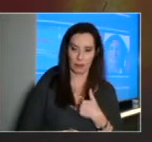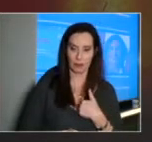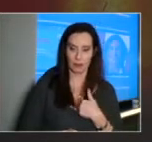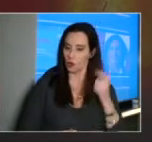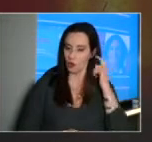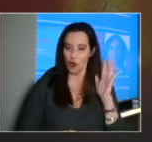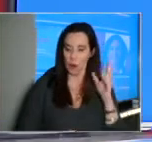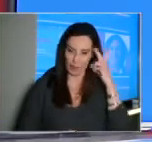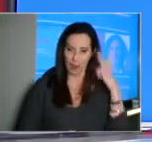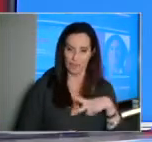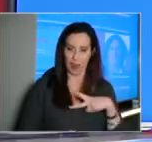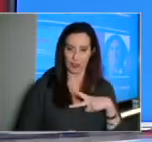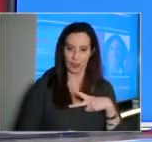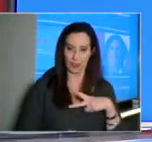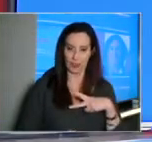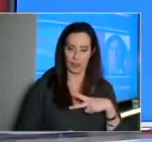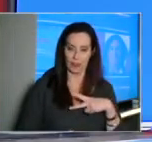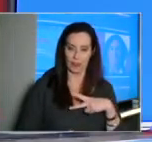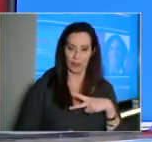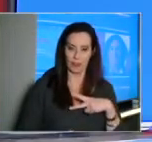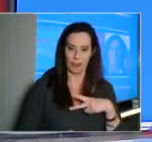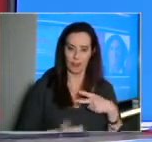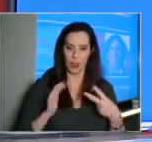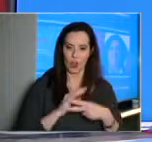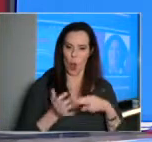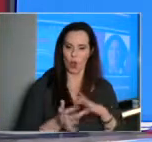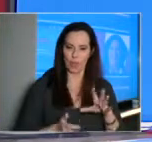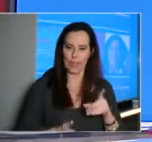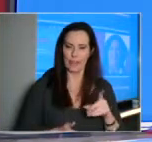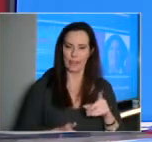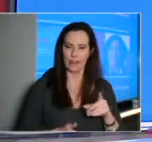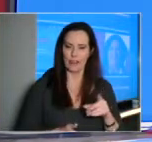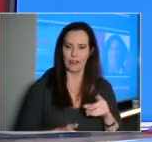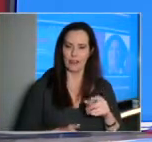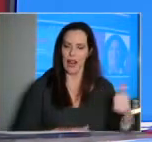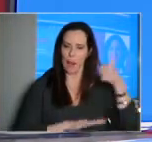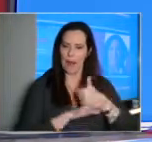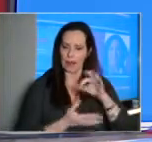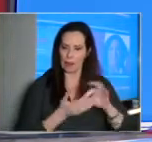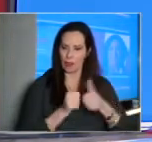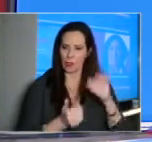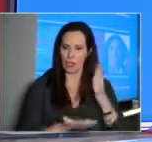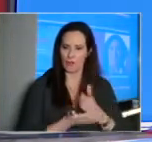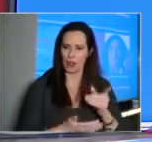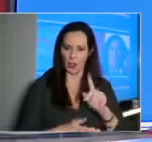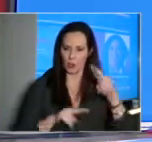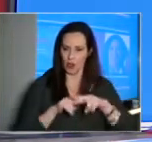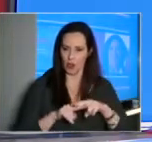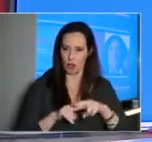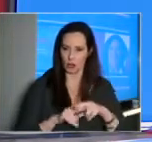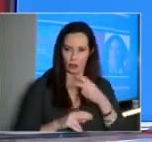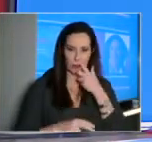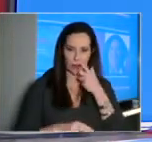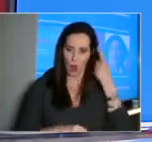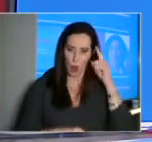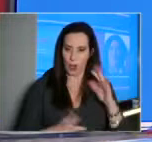שומע, הבנתי מהתוכנית השאלות הקודמות שלך למנכ״ל שלו, שהיא כבר לא תהיה שמה.